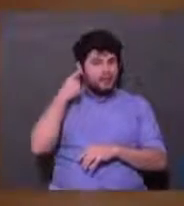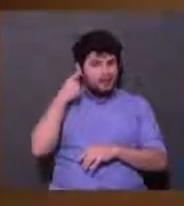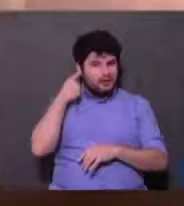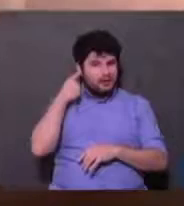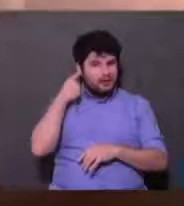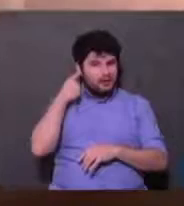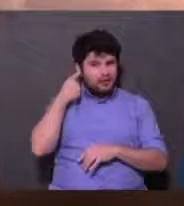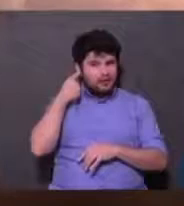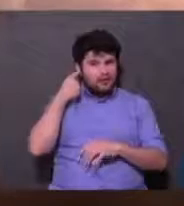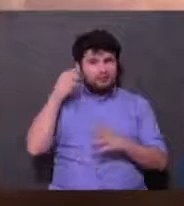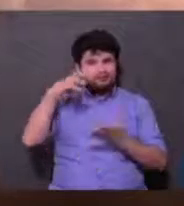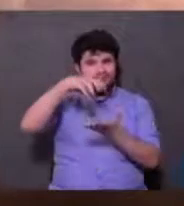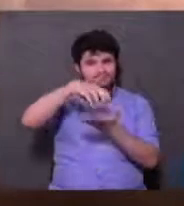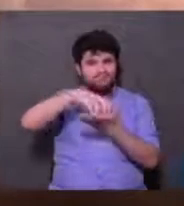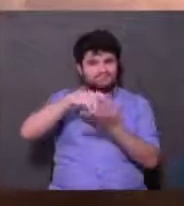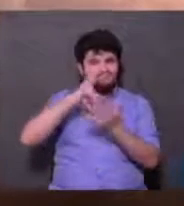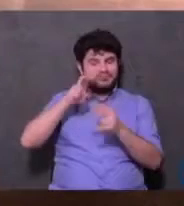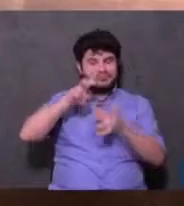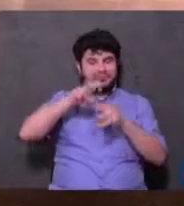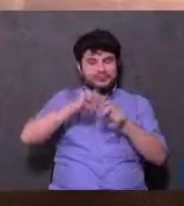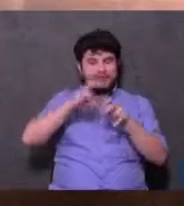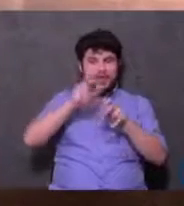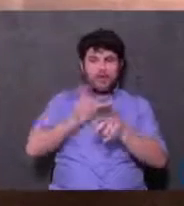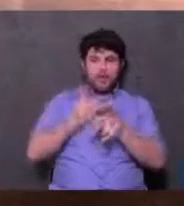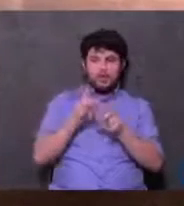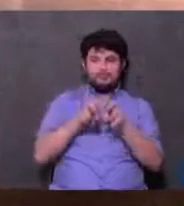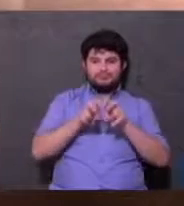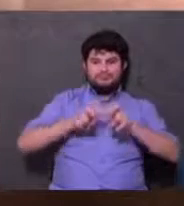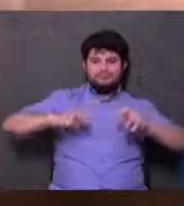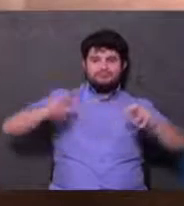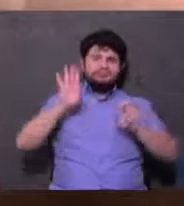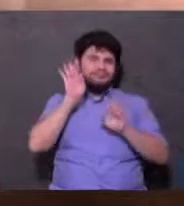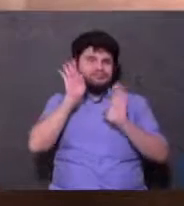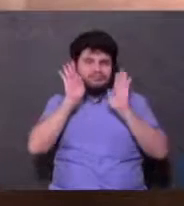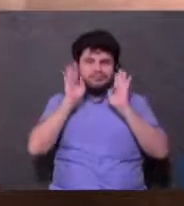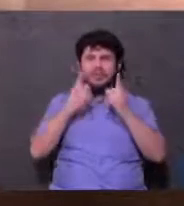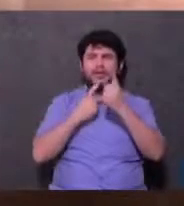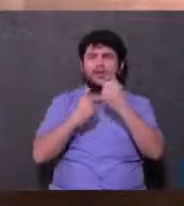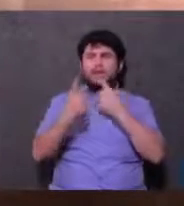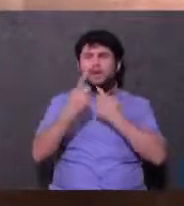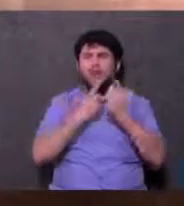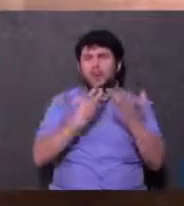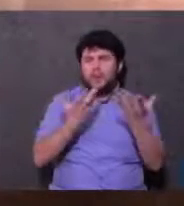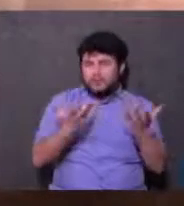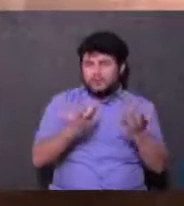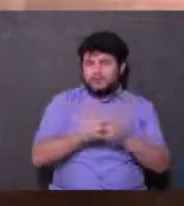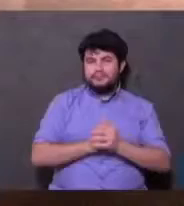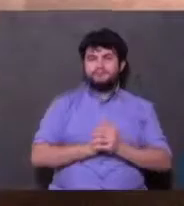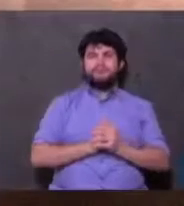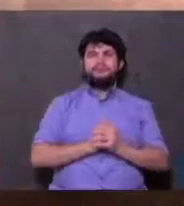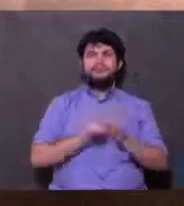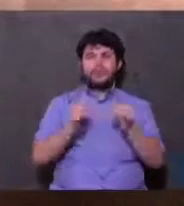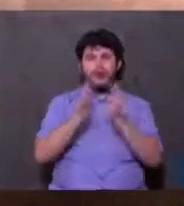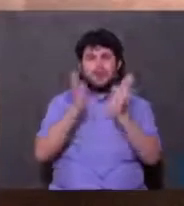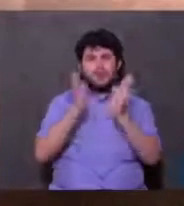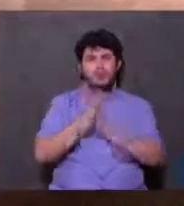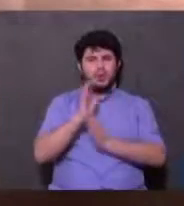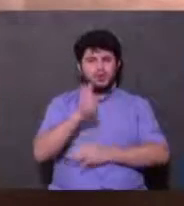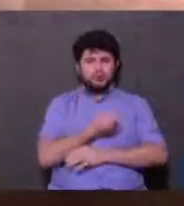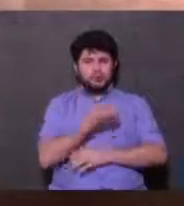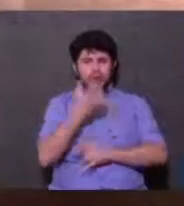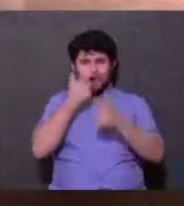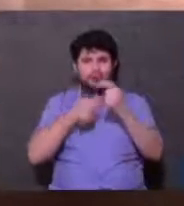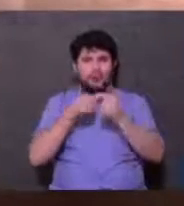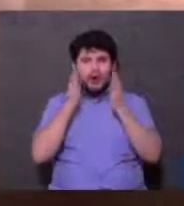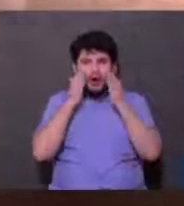między nauczycielami, przysłuchiwał się im i zadawał pytania. Wszyscy zaś, którzy go słuchali,